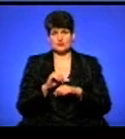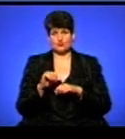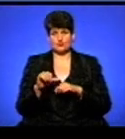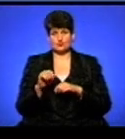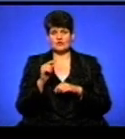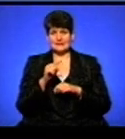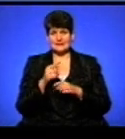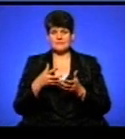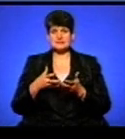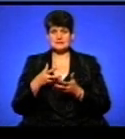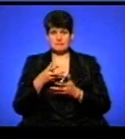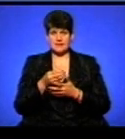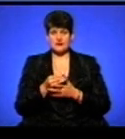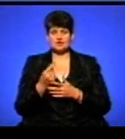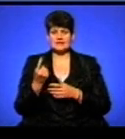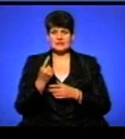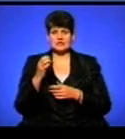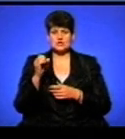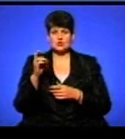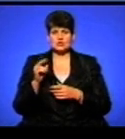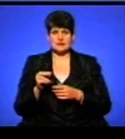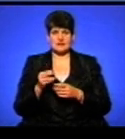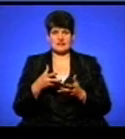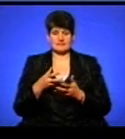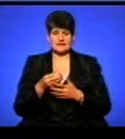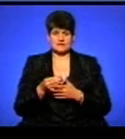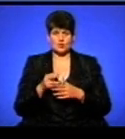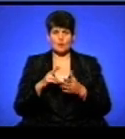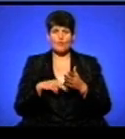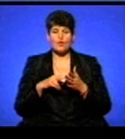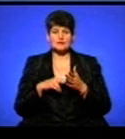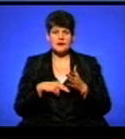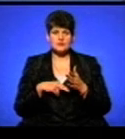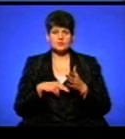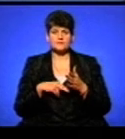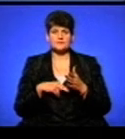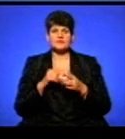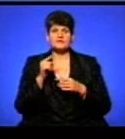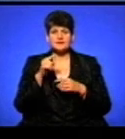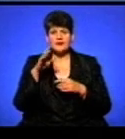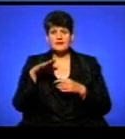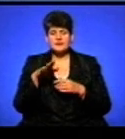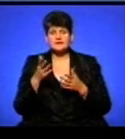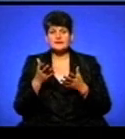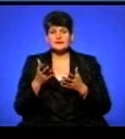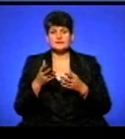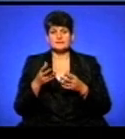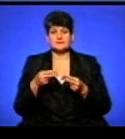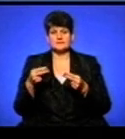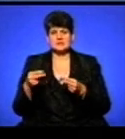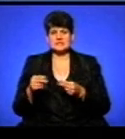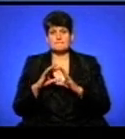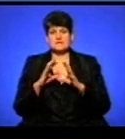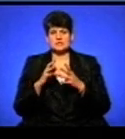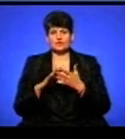там сплачують єдиний соціальний внесок. Тобто податок в тих країнах, з якими укладено міжнародні угоди